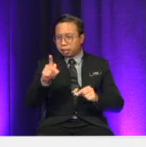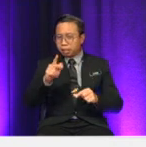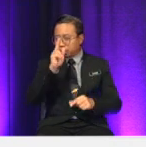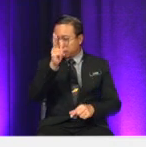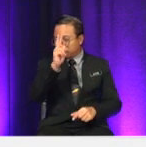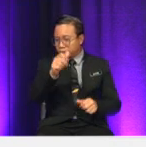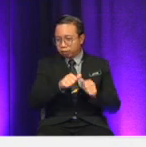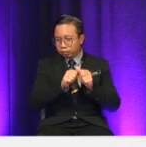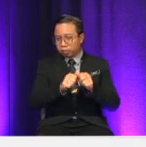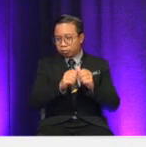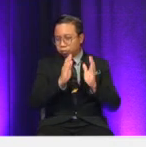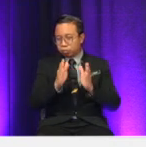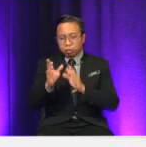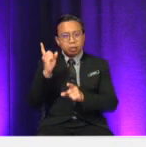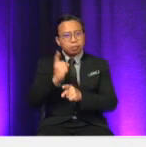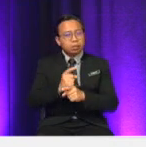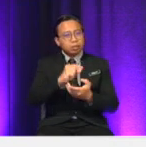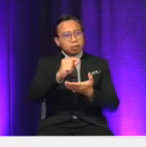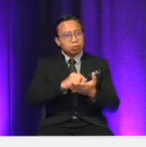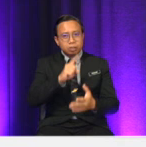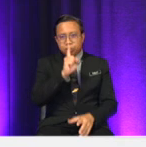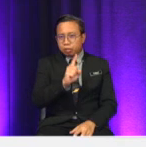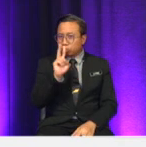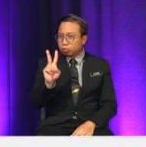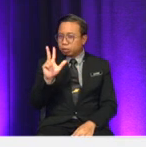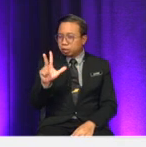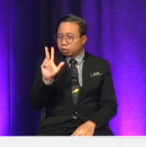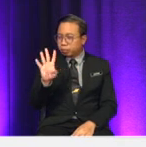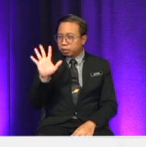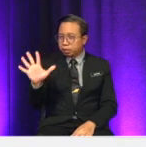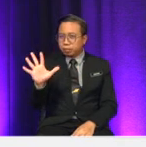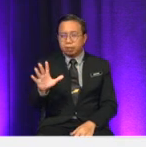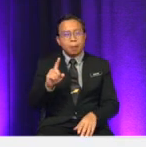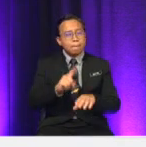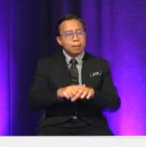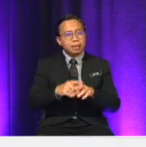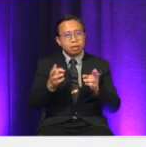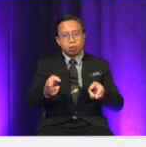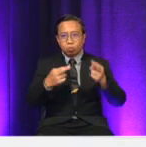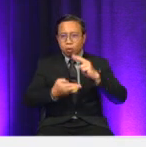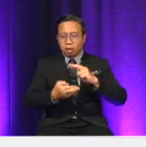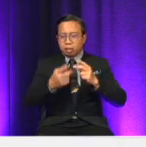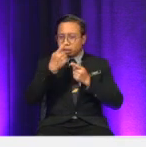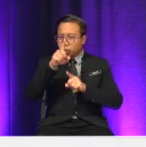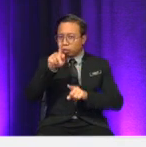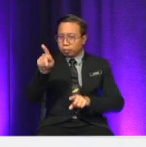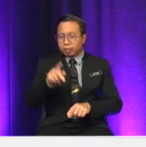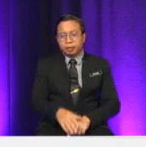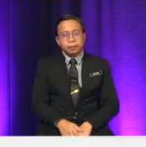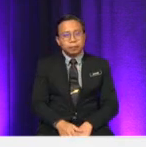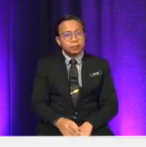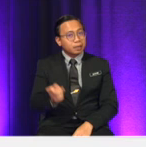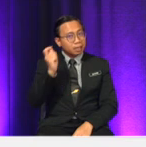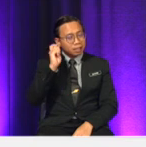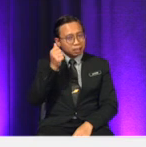mengikut urutan yang betul dengan menulis 1, 2, 3, 4 dan 5 pada ruang jawapan. Murid-murid, kalau yang sebentar tadi